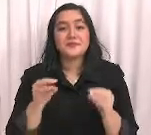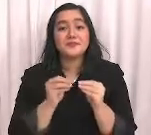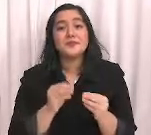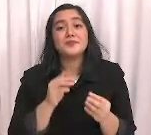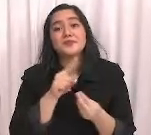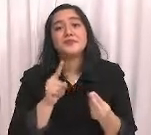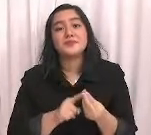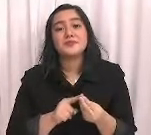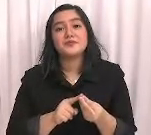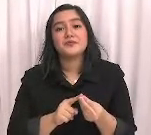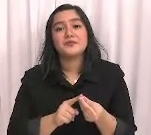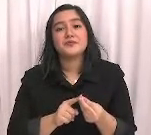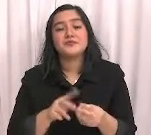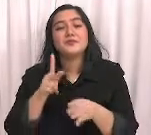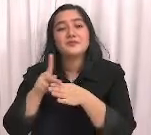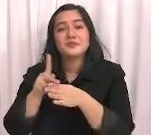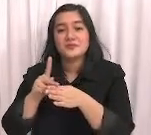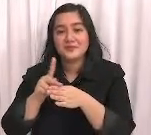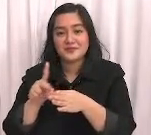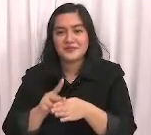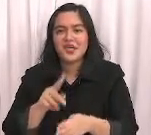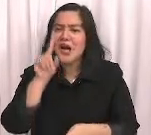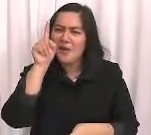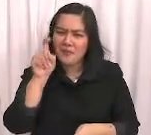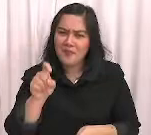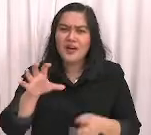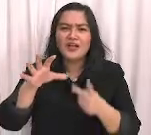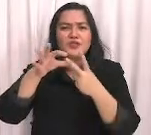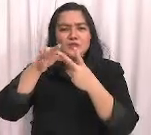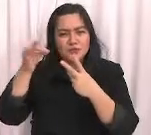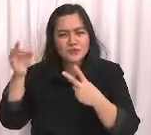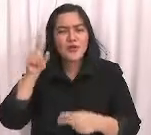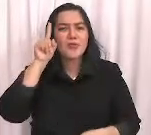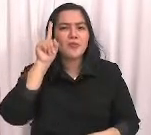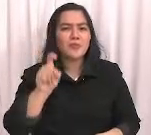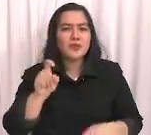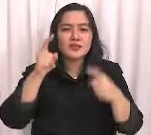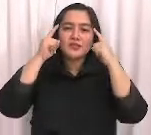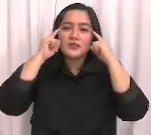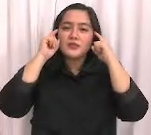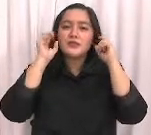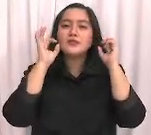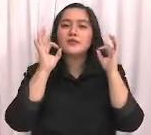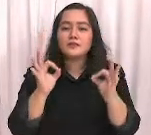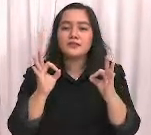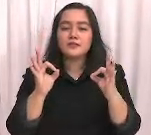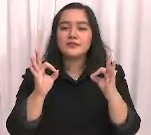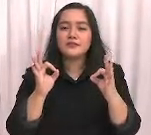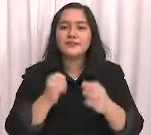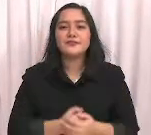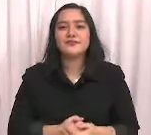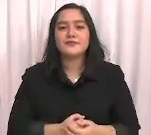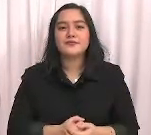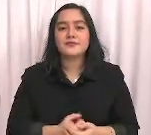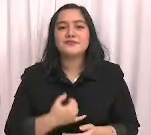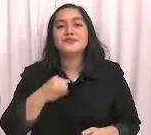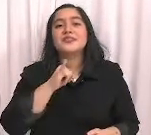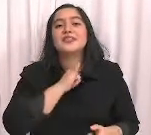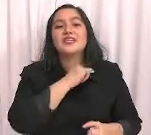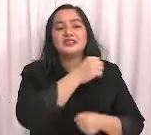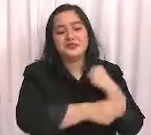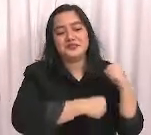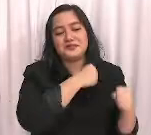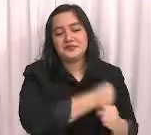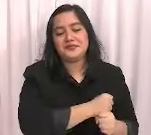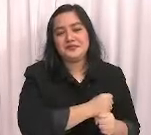Ano? Piliin mo talaga. Alright? Sabihin mo sa sarili mo, no. Hindi, itataya ko ang aking buhay para sa